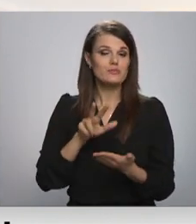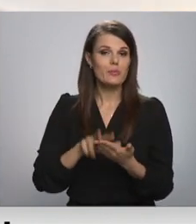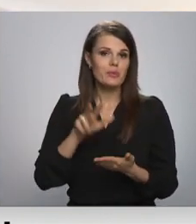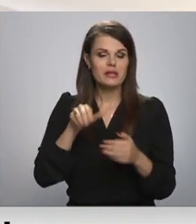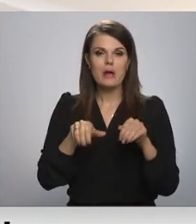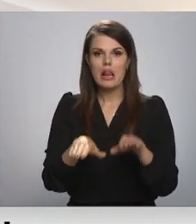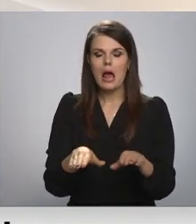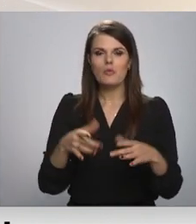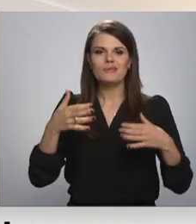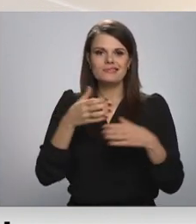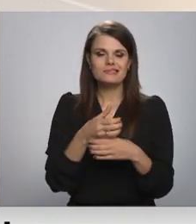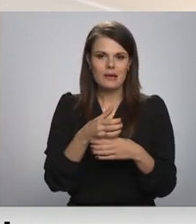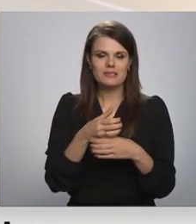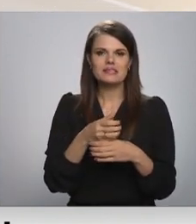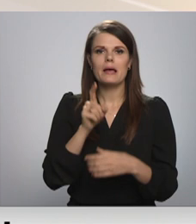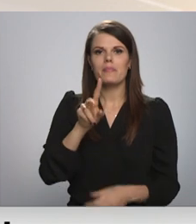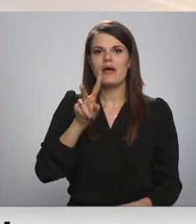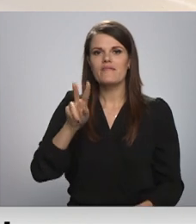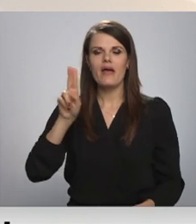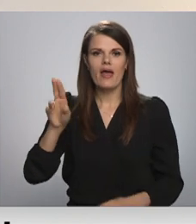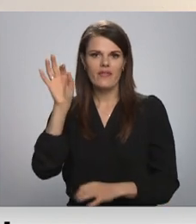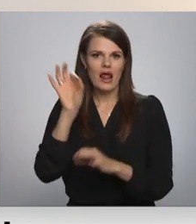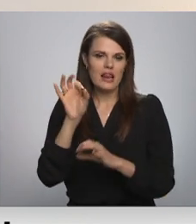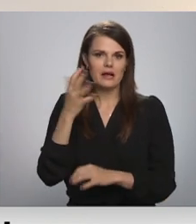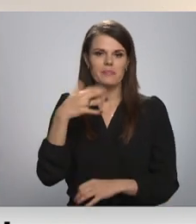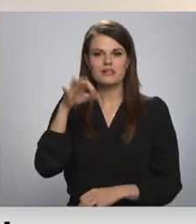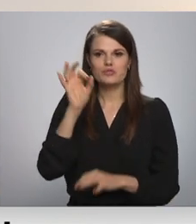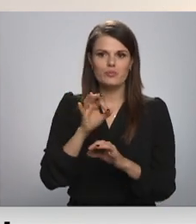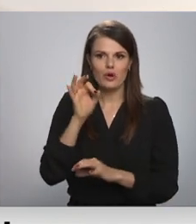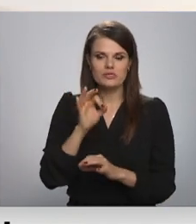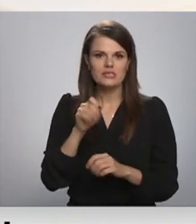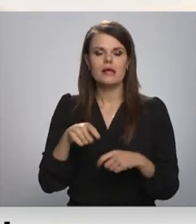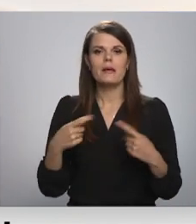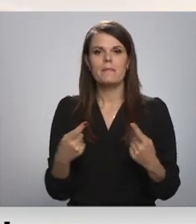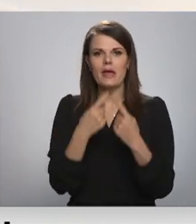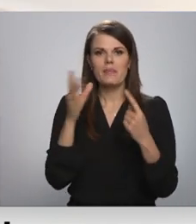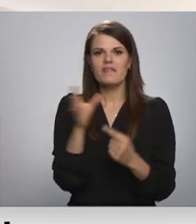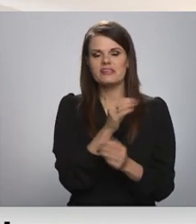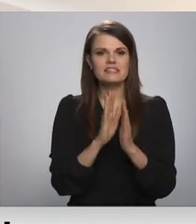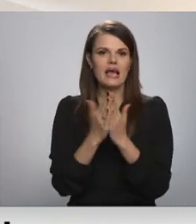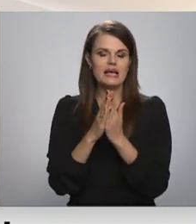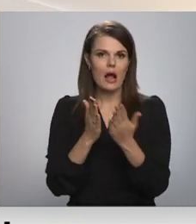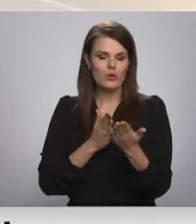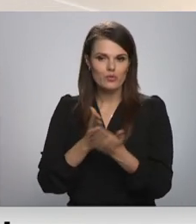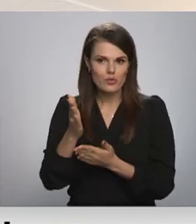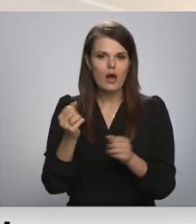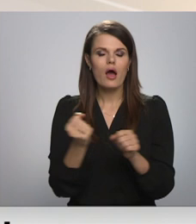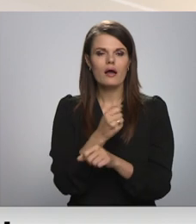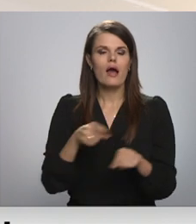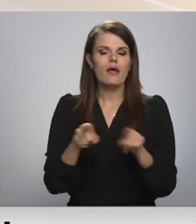pieņēmusi lēmumu samazināto PVN likmi 5% apmērā piemērot gan visai grāmatniecības nozarei, gan